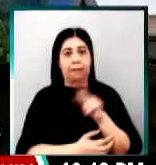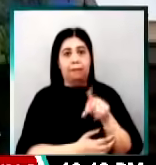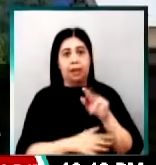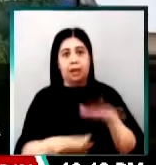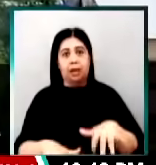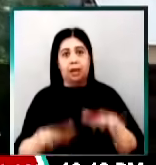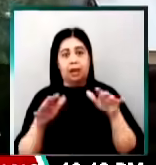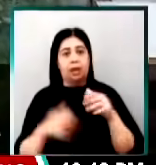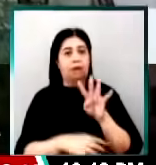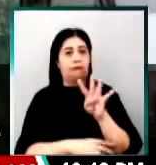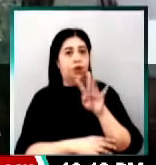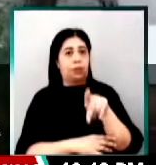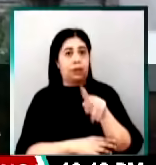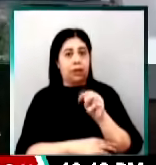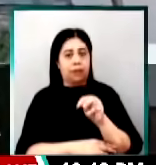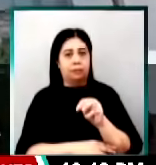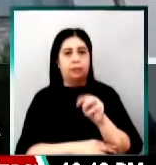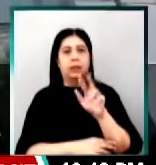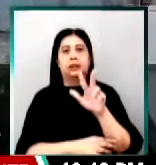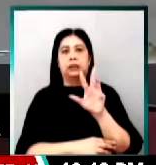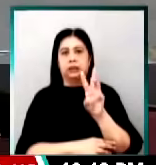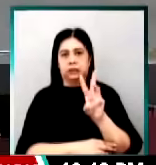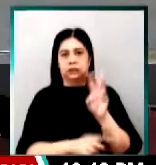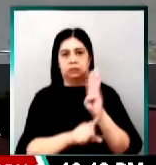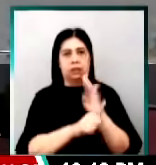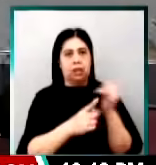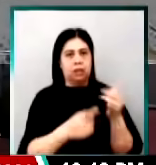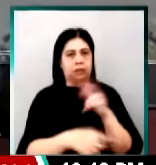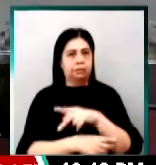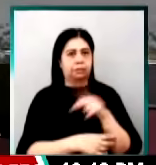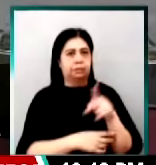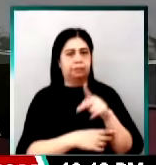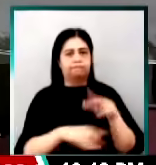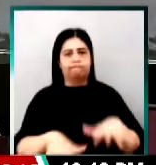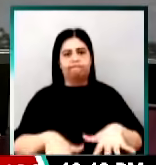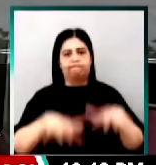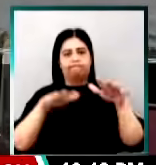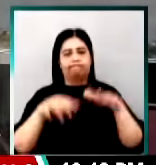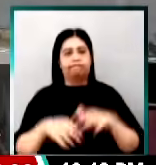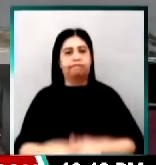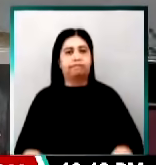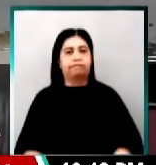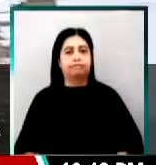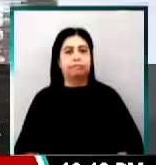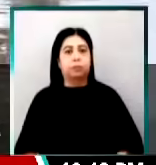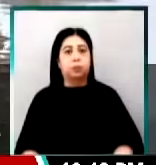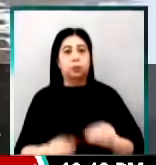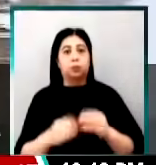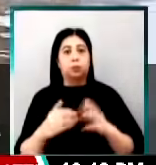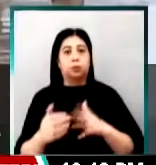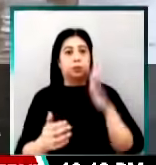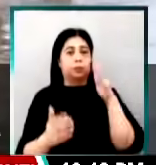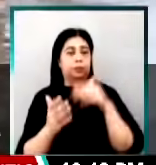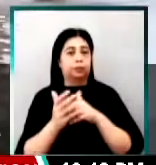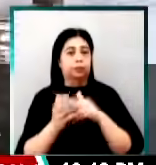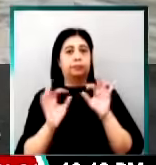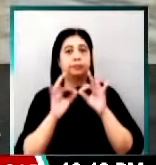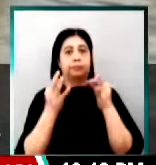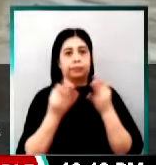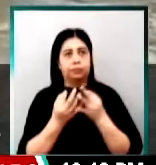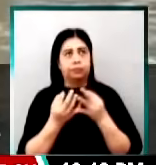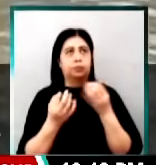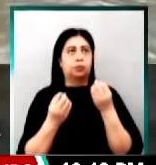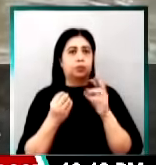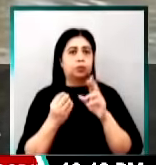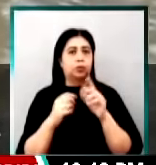p.m., 36 na barangay sa Pampanga ang lubog sa baha. Mahigit 5,000 pamilya o mahigit